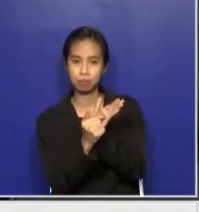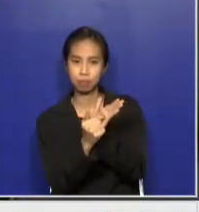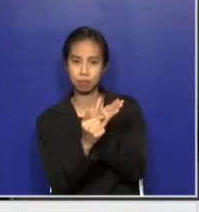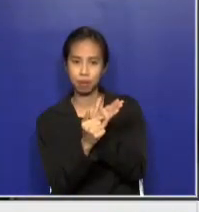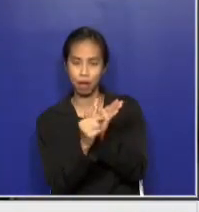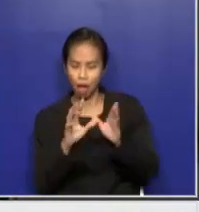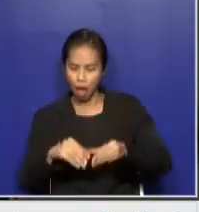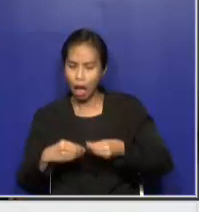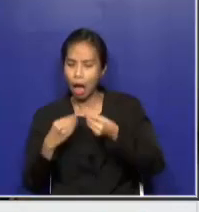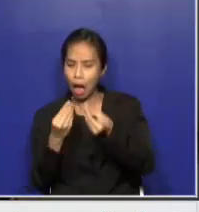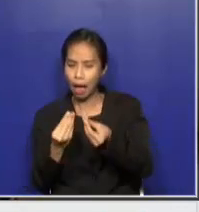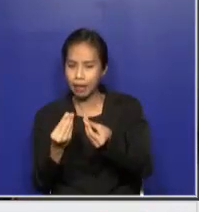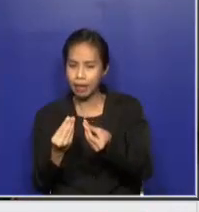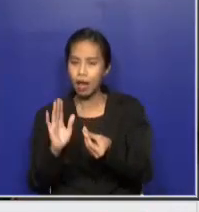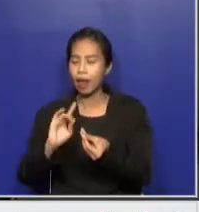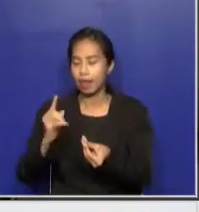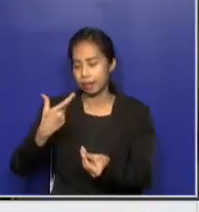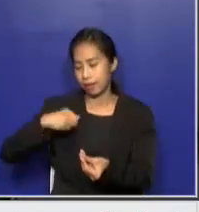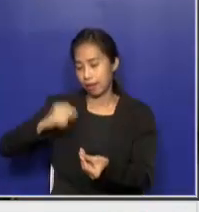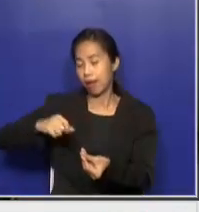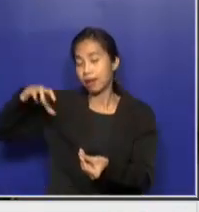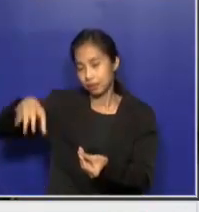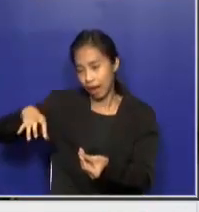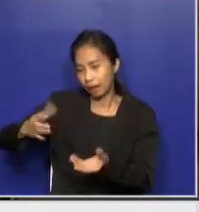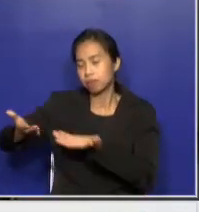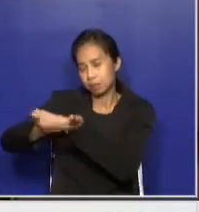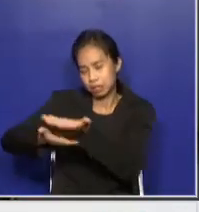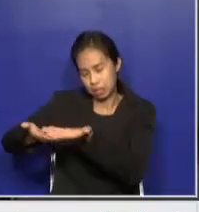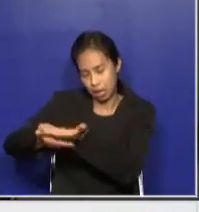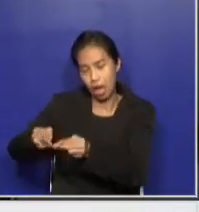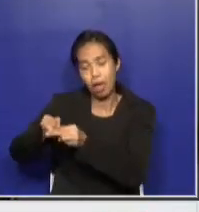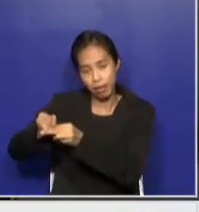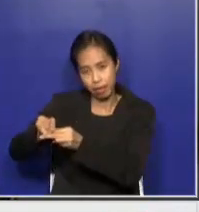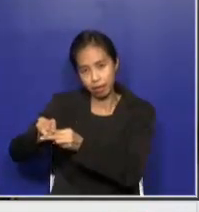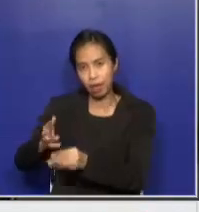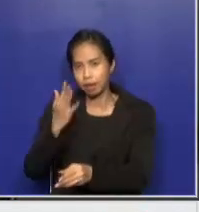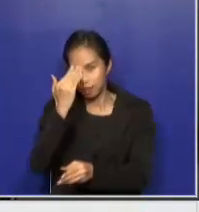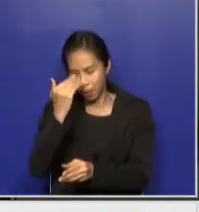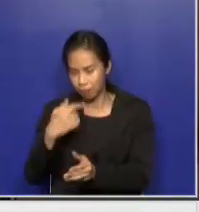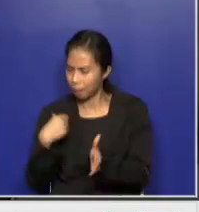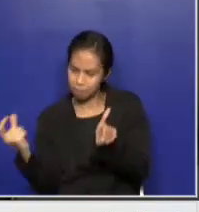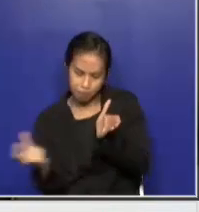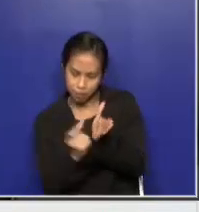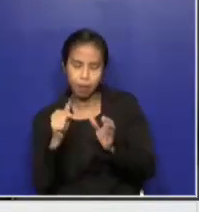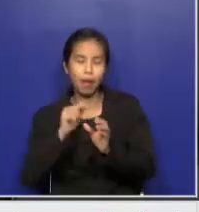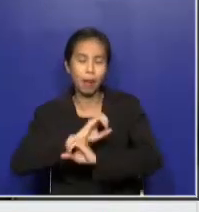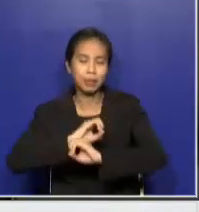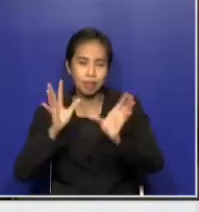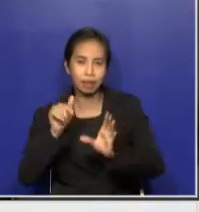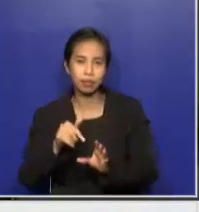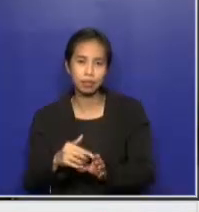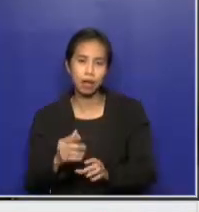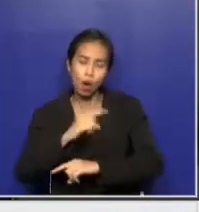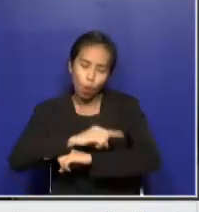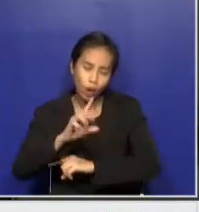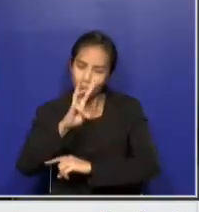ให้ใช้ดุลพินิจของศาลผมไม่เห็นด้วยนะเราทำไมไม่เขียนให้กำหนดไว้เลยว่าจะ60วัน